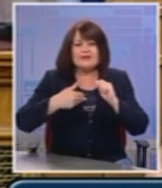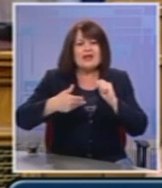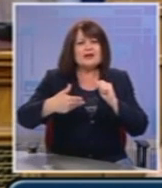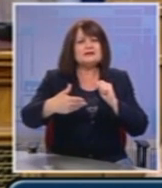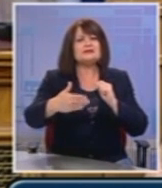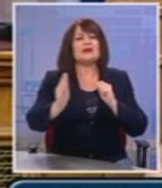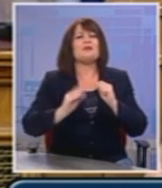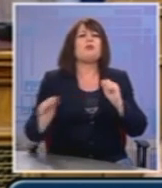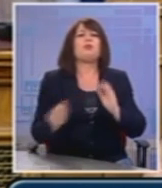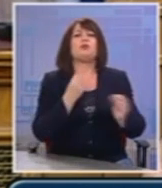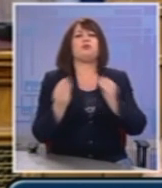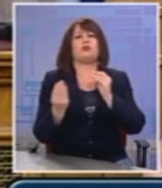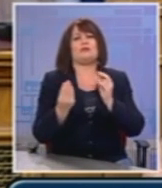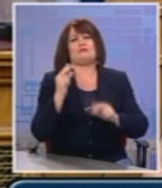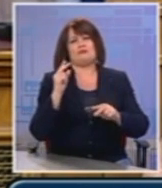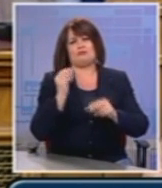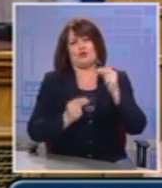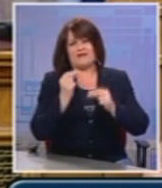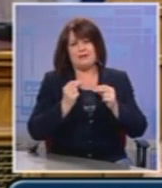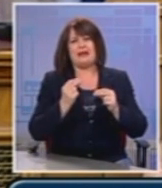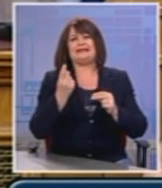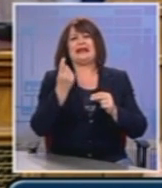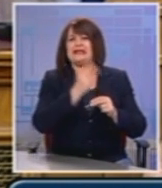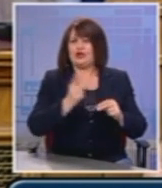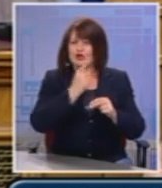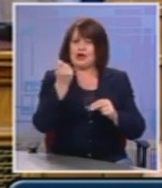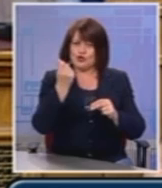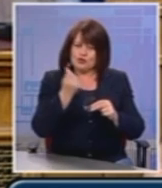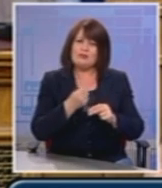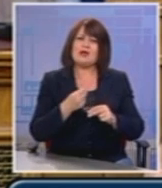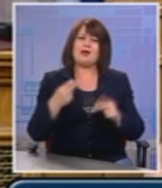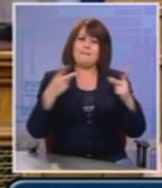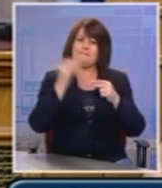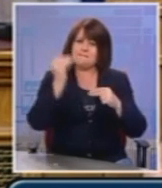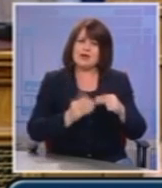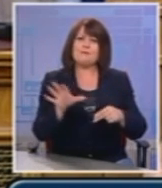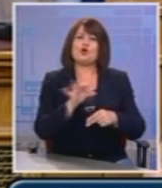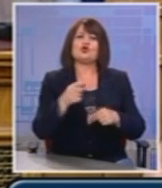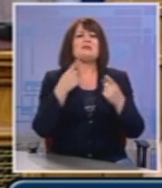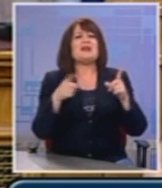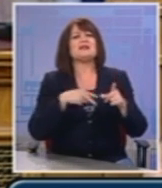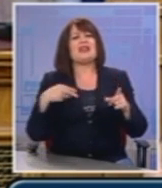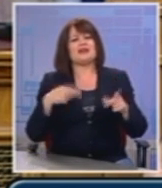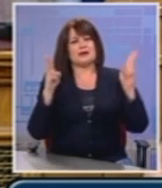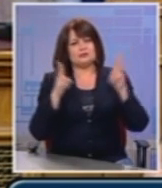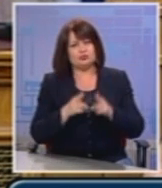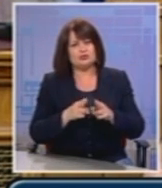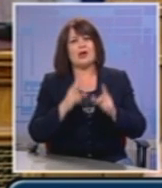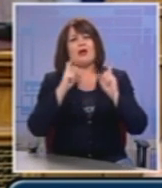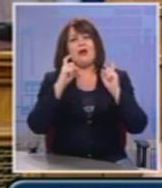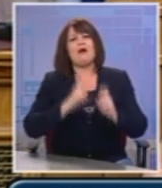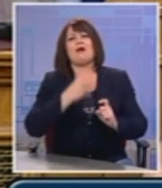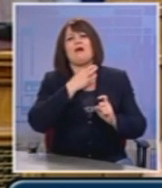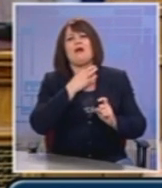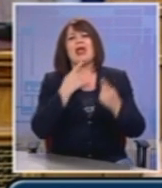τεράστια προβλήματα στην ελληνική κοινωνία και οικονομία επέβαλαν μειώσεις στις προσλήψεις εκπαιδευτικών την αναγκαστική ένταξη